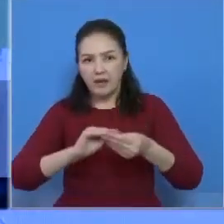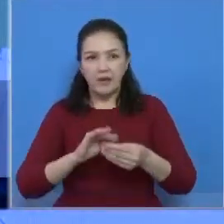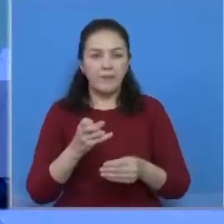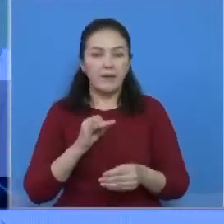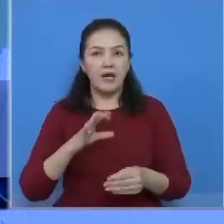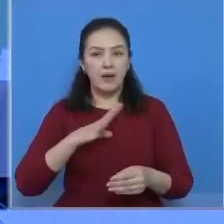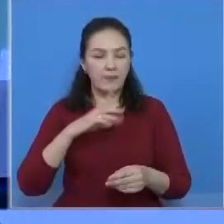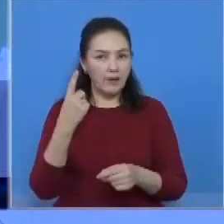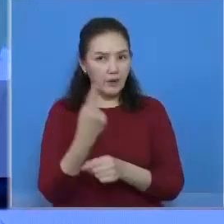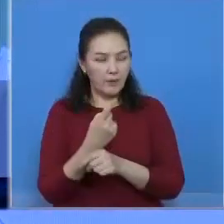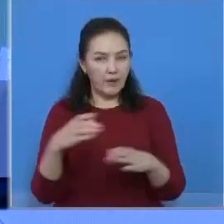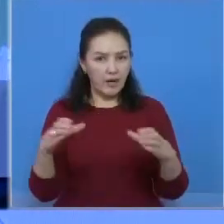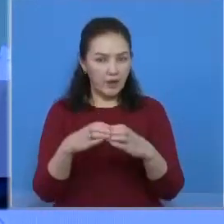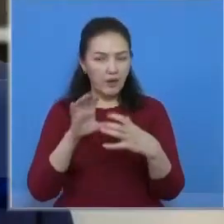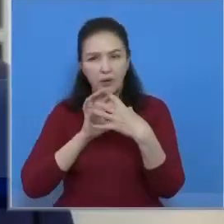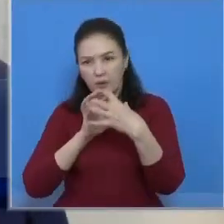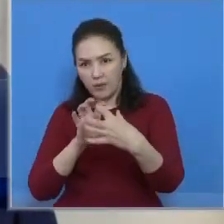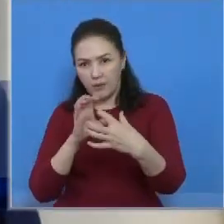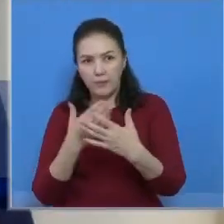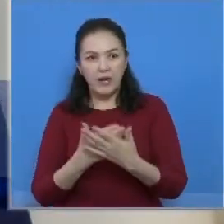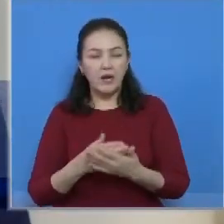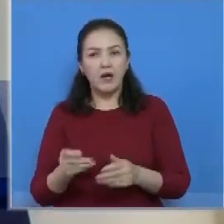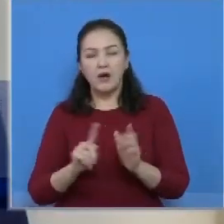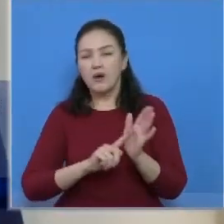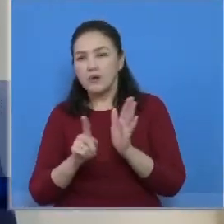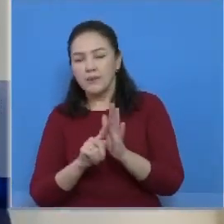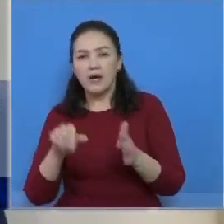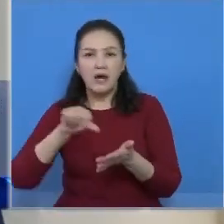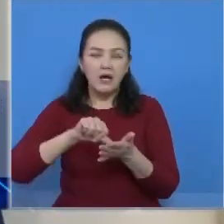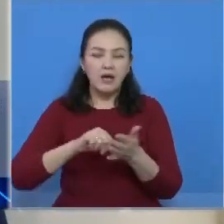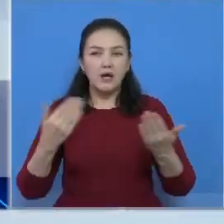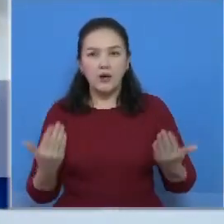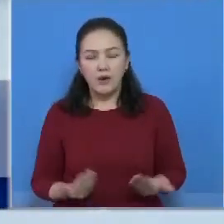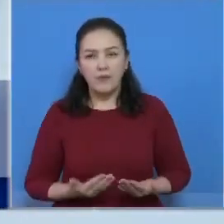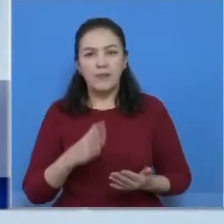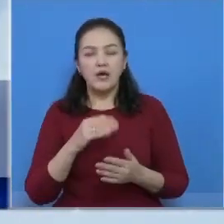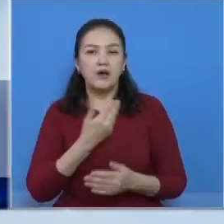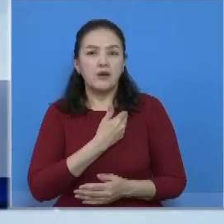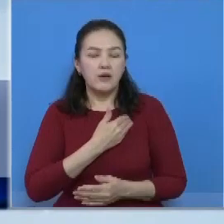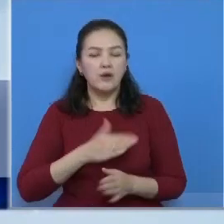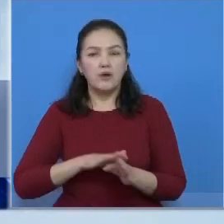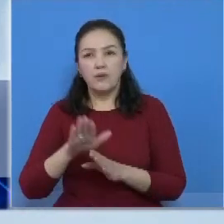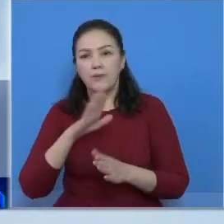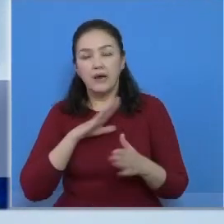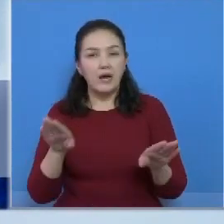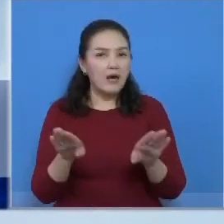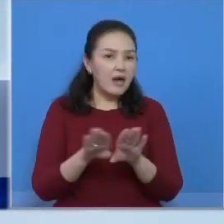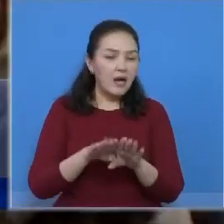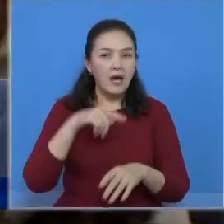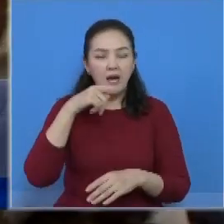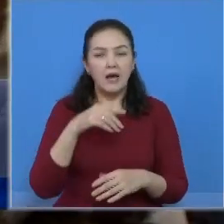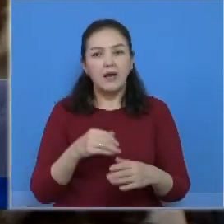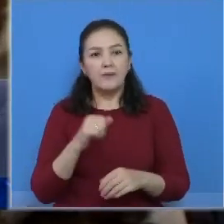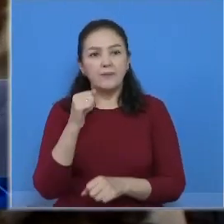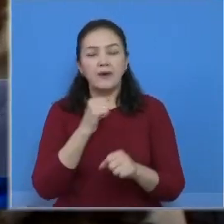қаперге алғандарының бірі осы қоғамдық көлік мәселесі. Жолаушылар тасымалына қатысты тұрғындардан түсетін талап тілектер де толастар емес. Сондықтан аталған